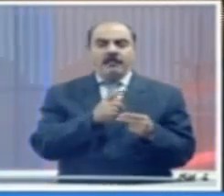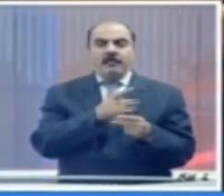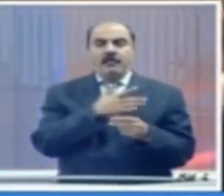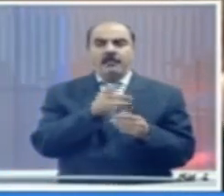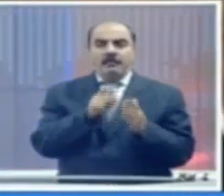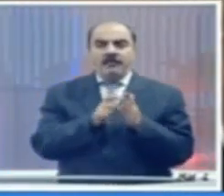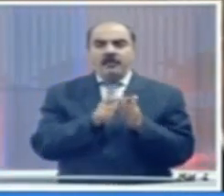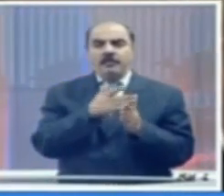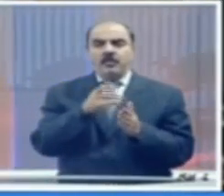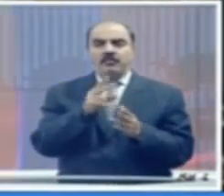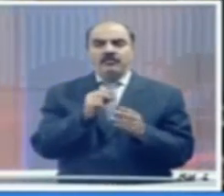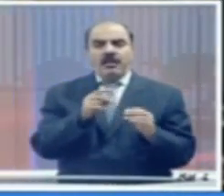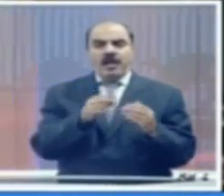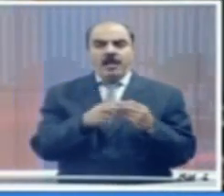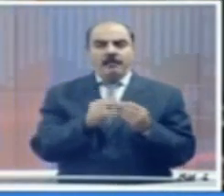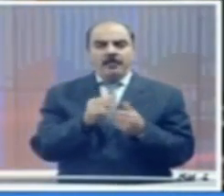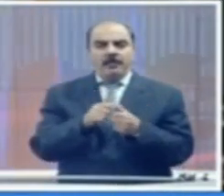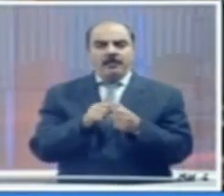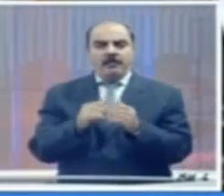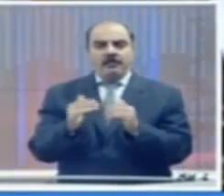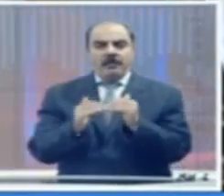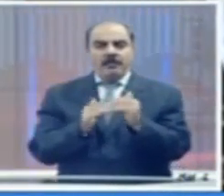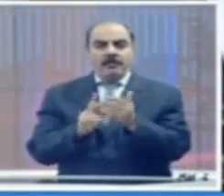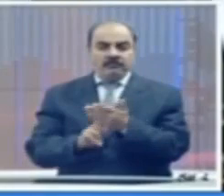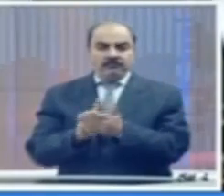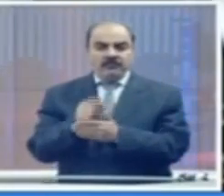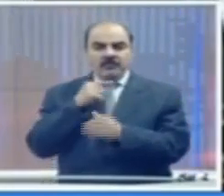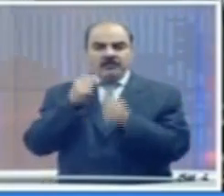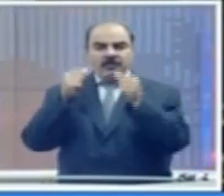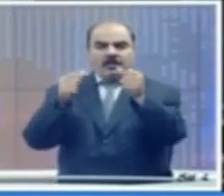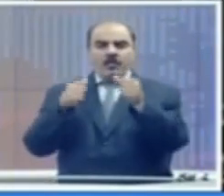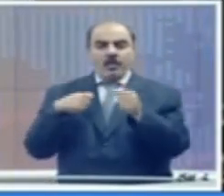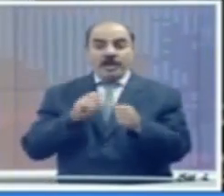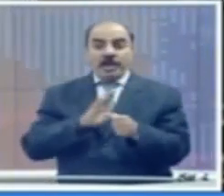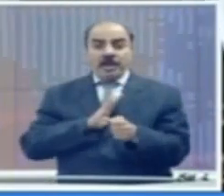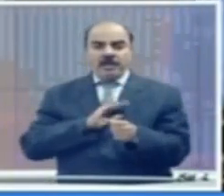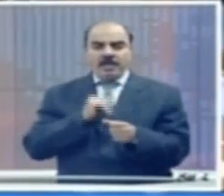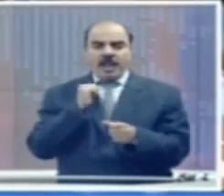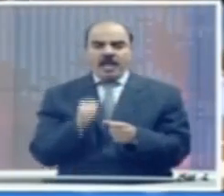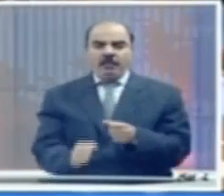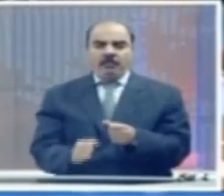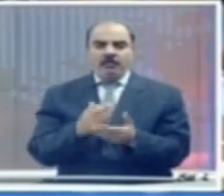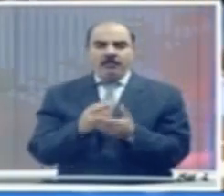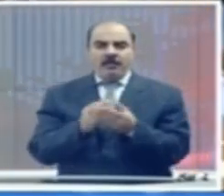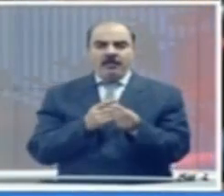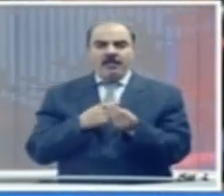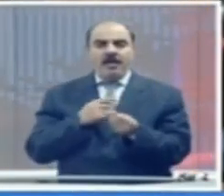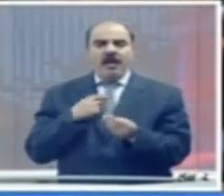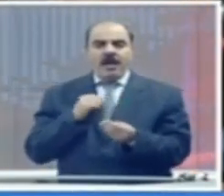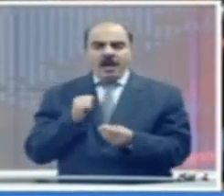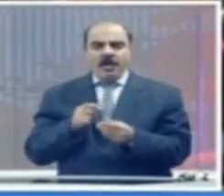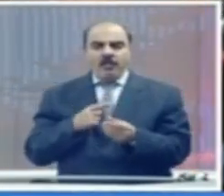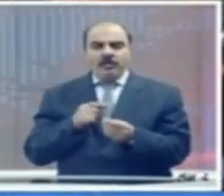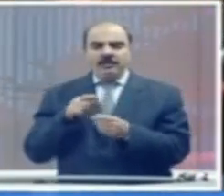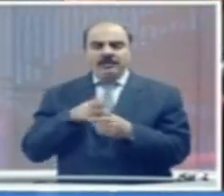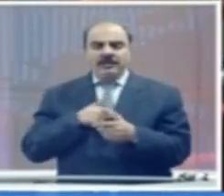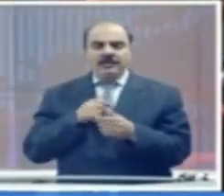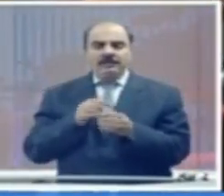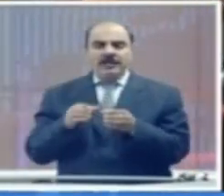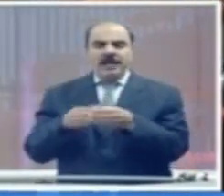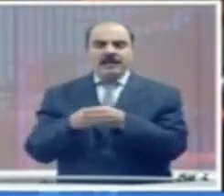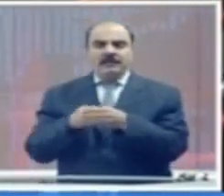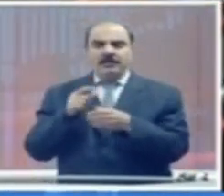أصل 120 عضوا بالكنيسة. وتأتي تلك الخطوة في أعقاب إعلان وزير الدفاع بني جانتس